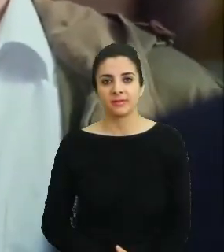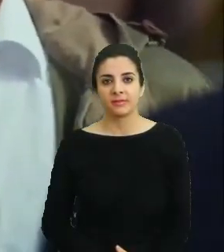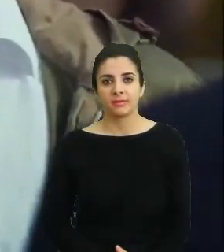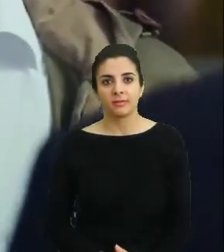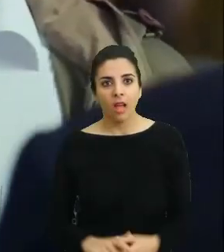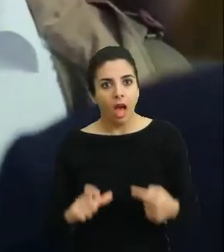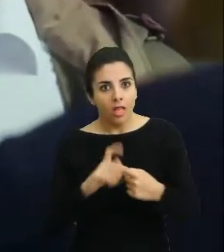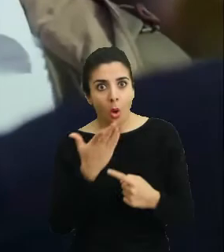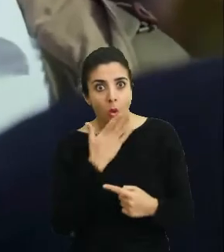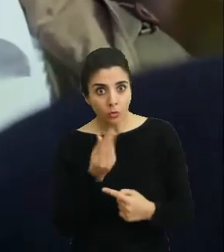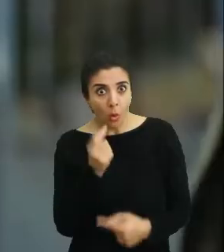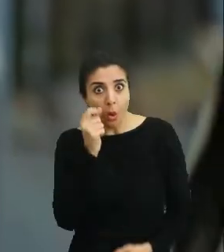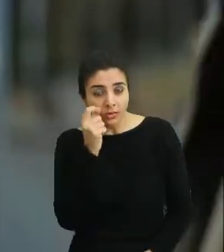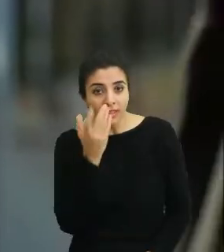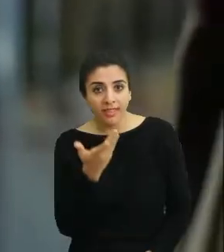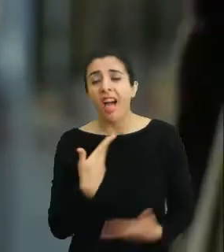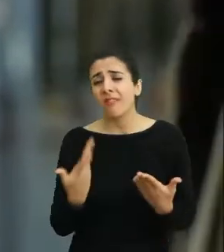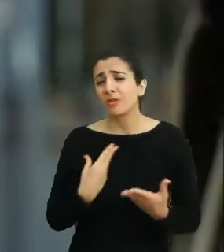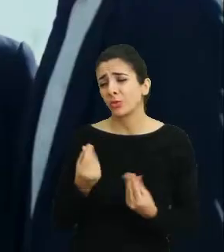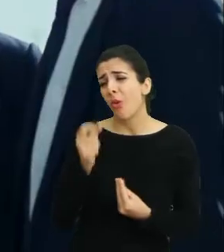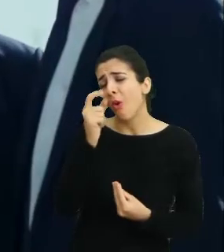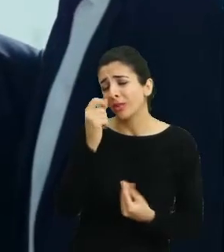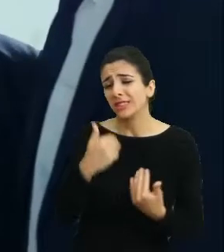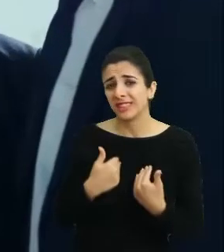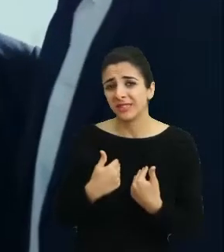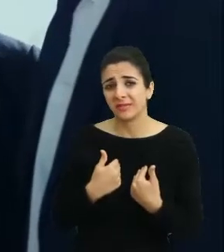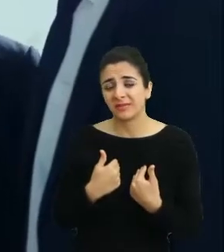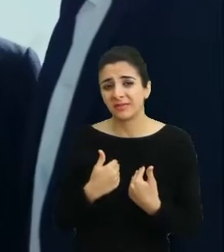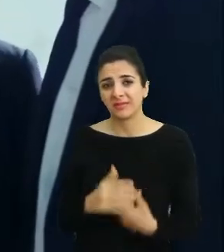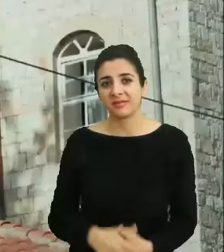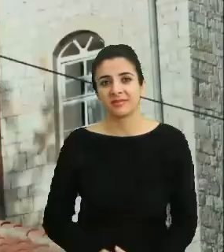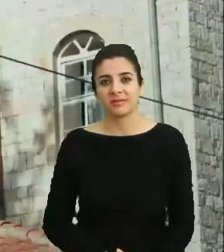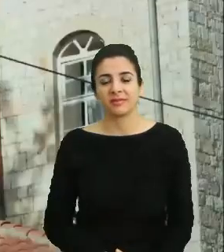Ede, sen okulu bayağı özlemişsin ya. Özledim be Ede.